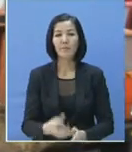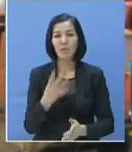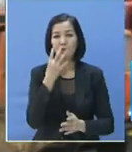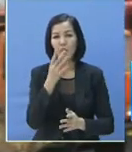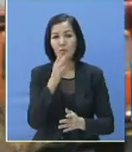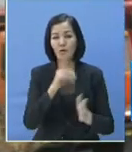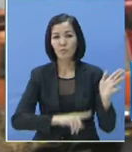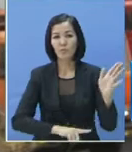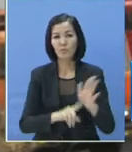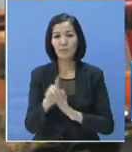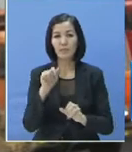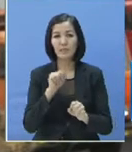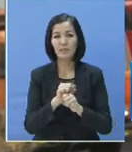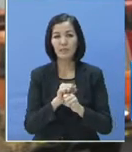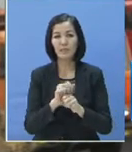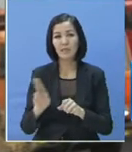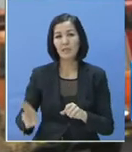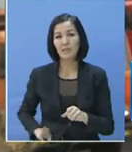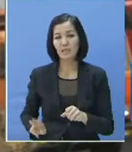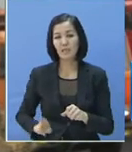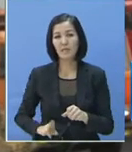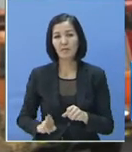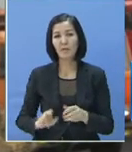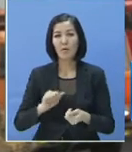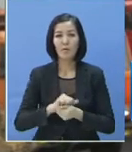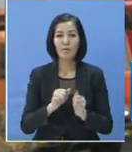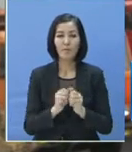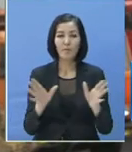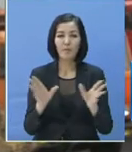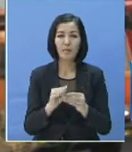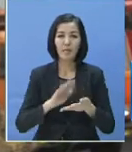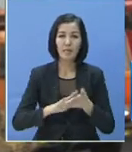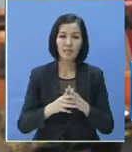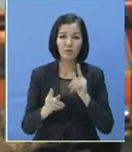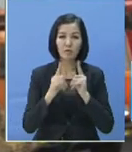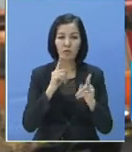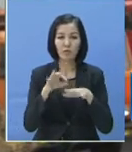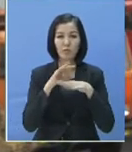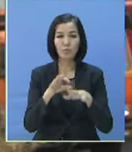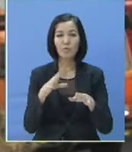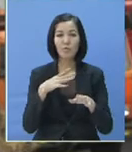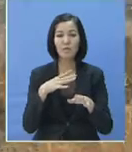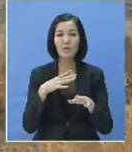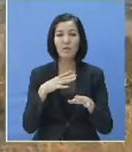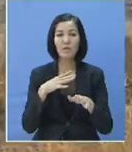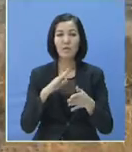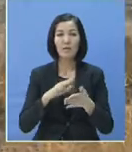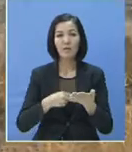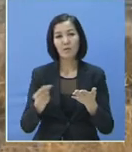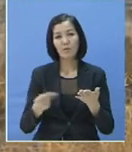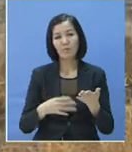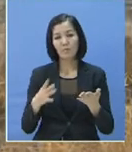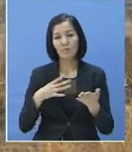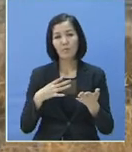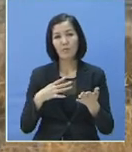дейін станция директорлары бар. Көмір тұйықтарымен бірге отырып, жиналыс ашылған болатын, және келісім шартқа отырғызылған